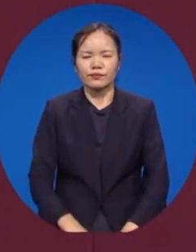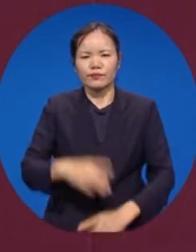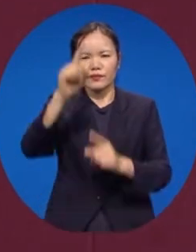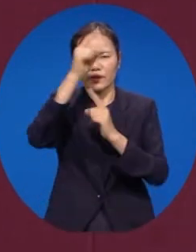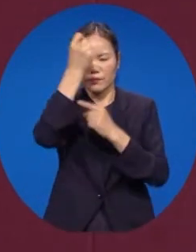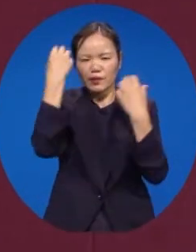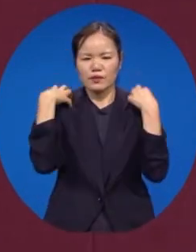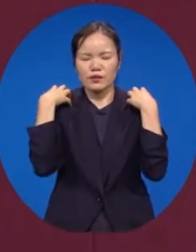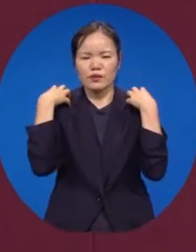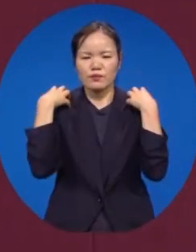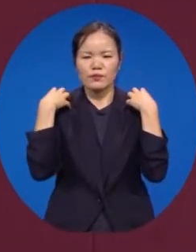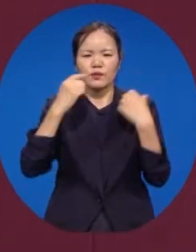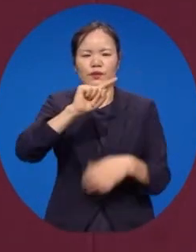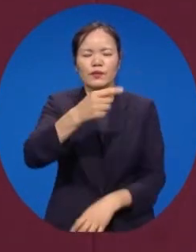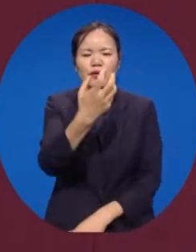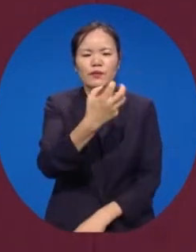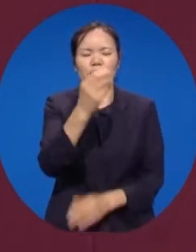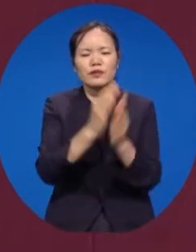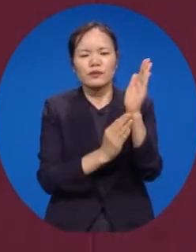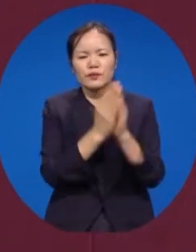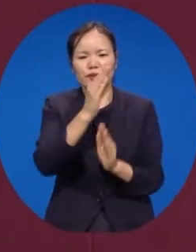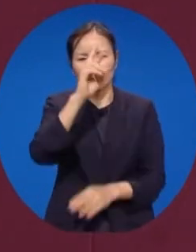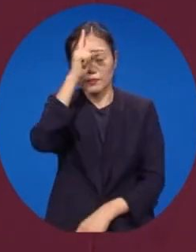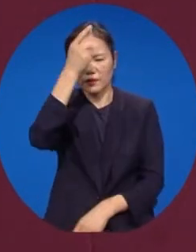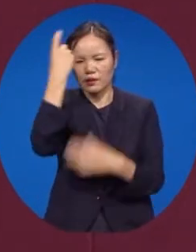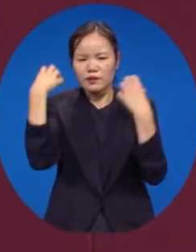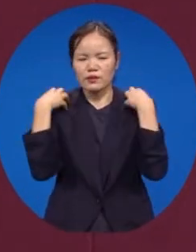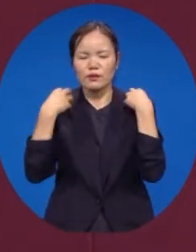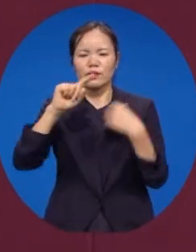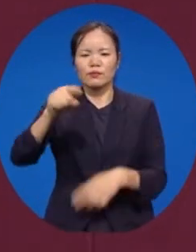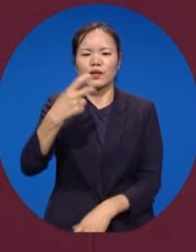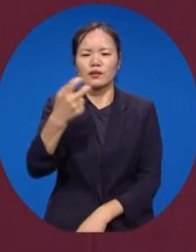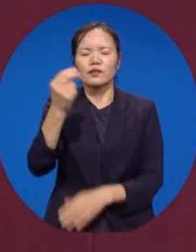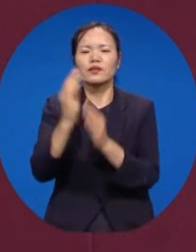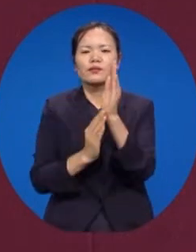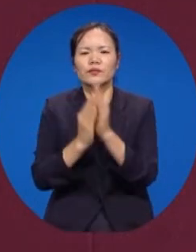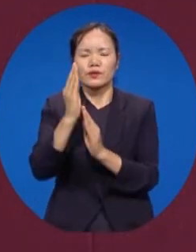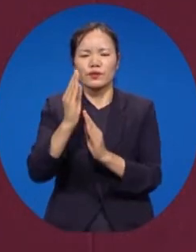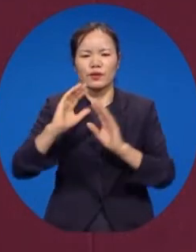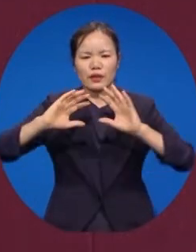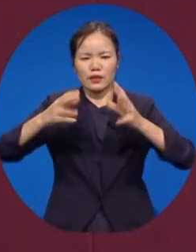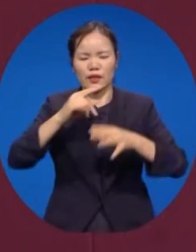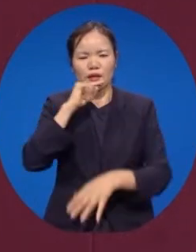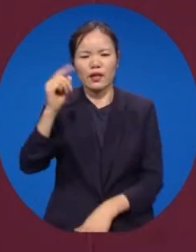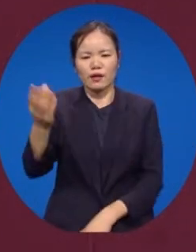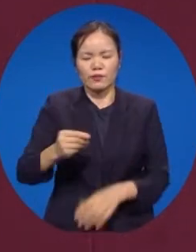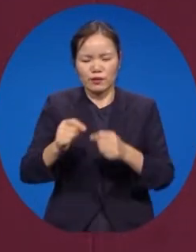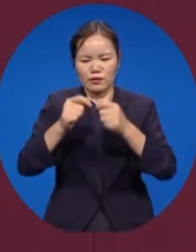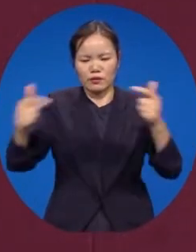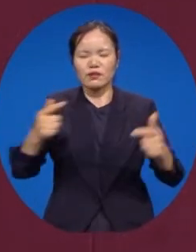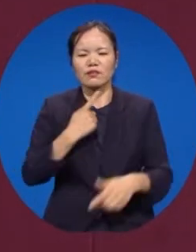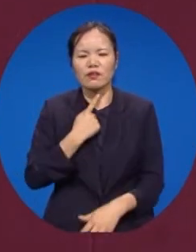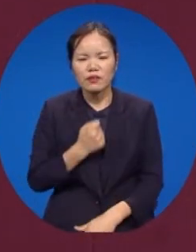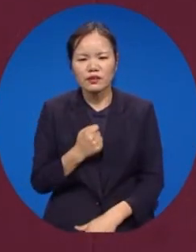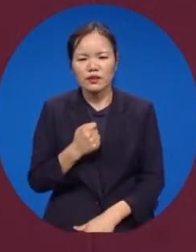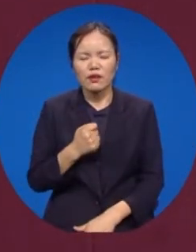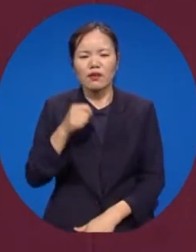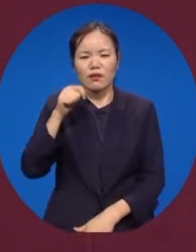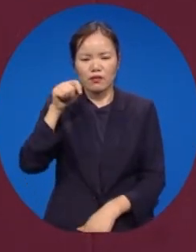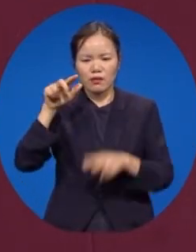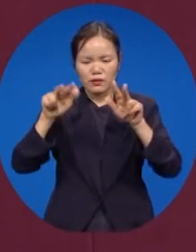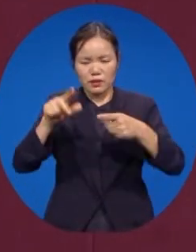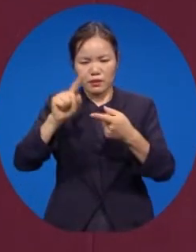이명박 정부 180조 원, 박근혜 정부 170조 원 나라 빚이 늘었는데 이